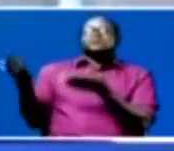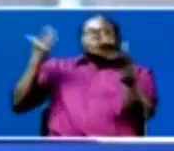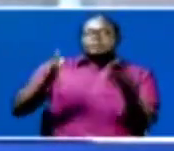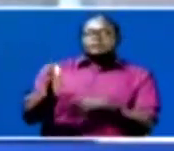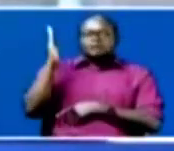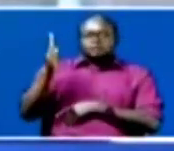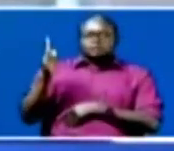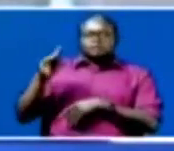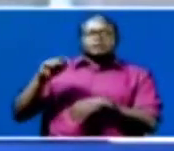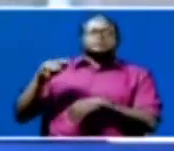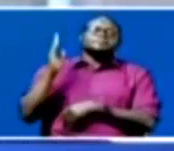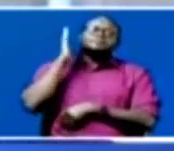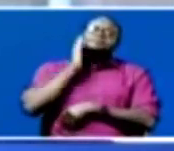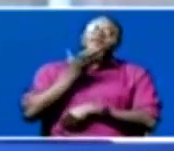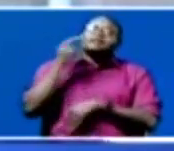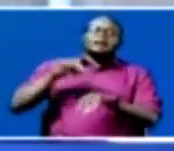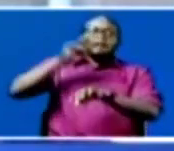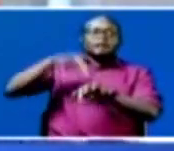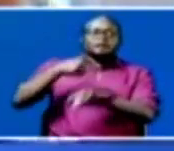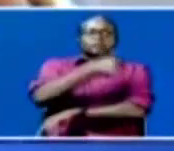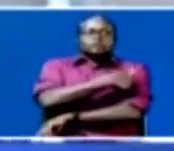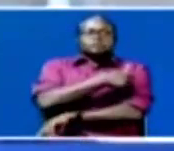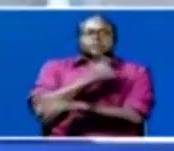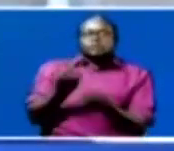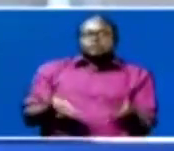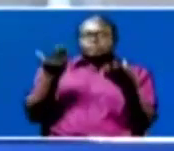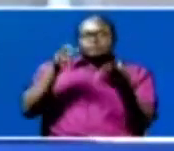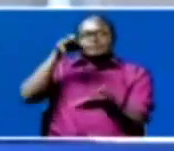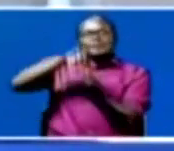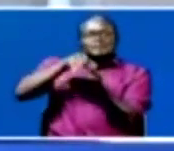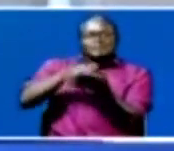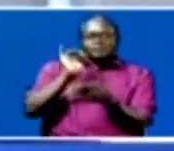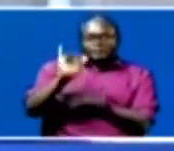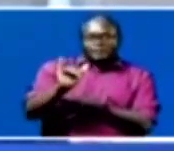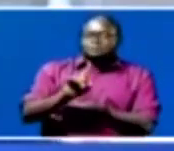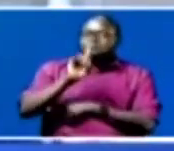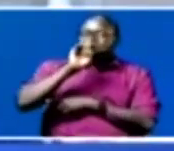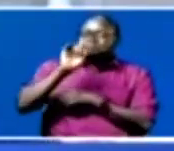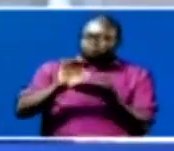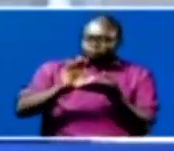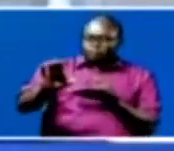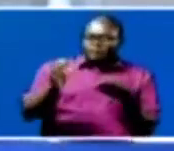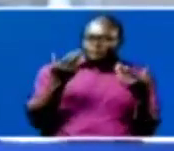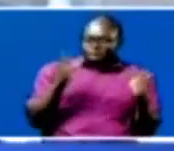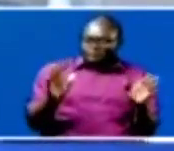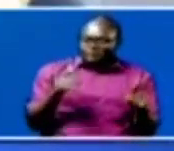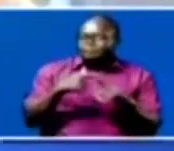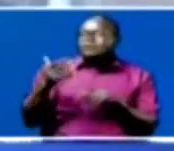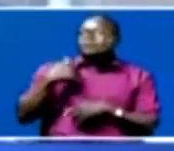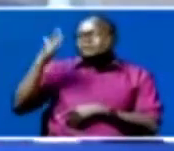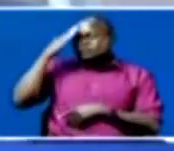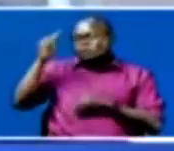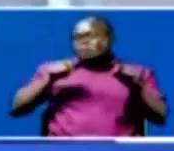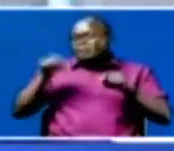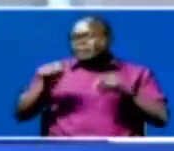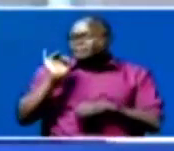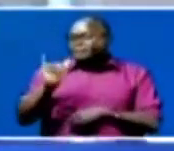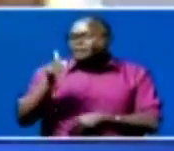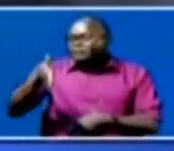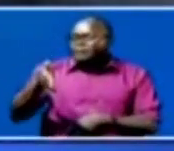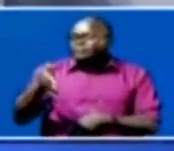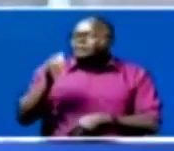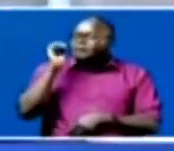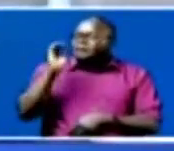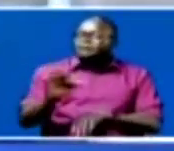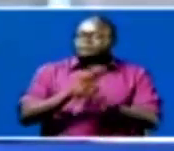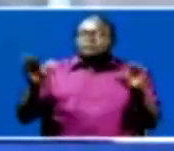Kenyatta National Hospital na kuimprove status ya Kenyatta. Na pesa ikatengwa. Tunataka kujua management ile iko